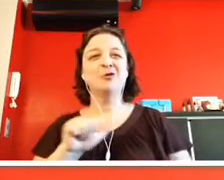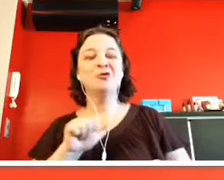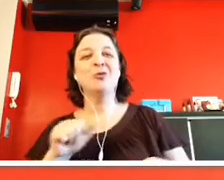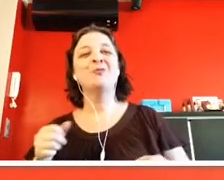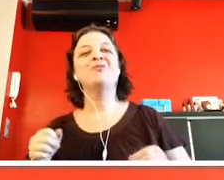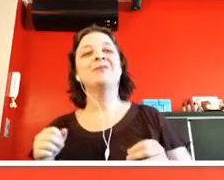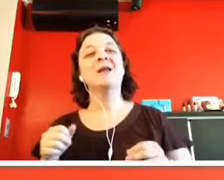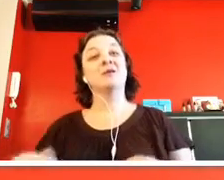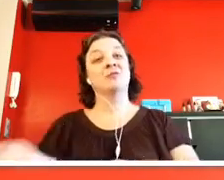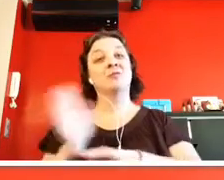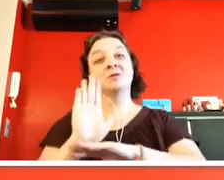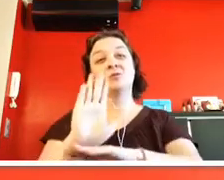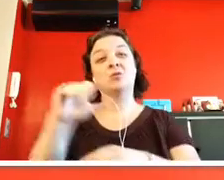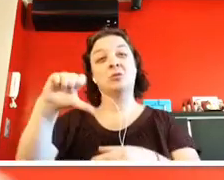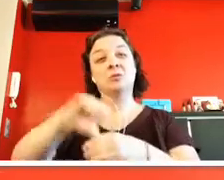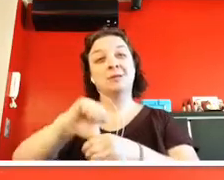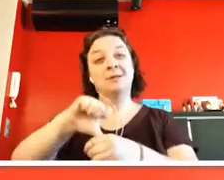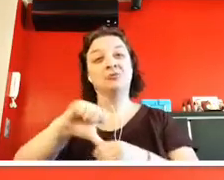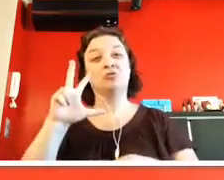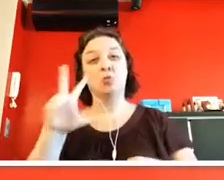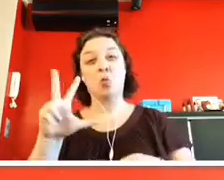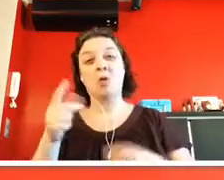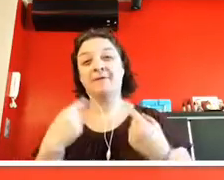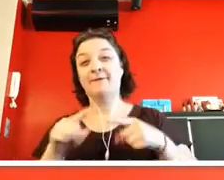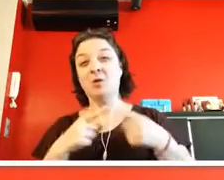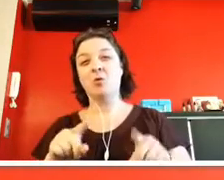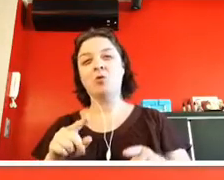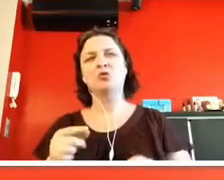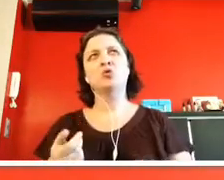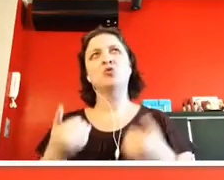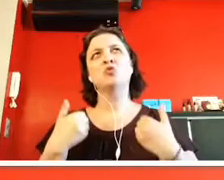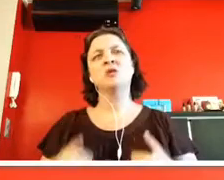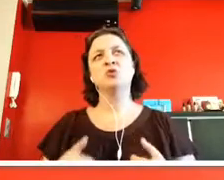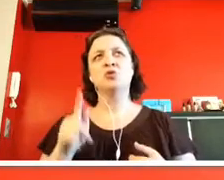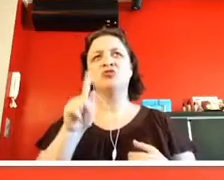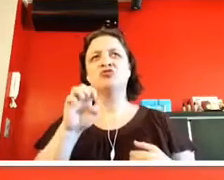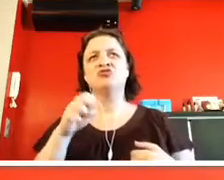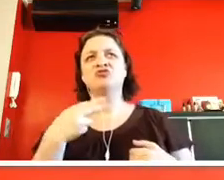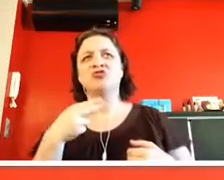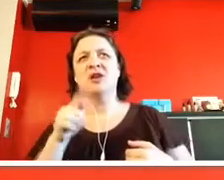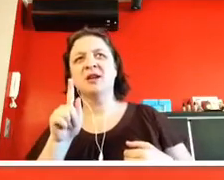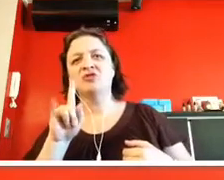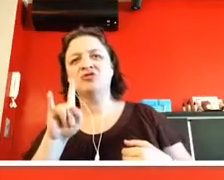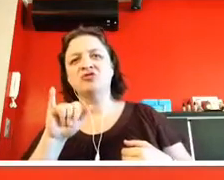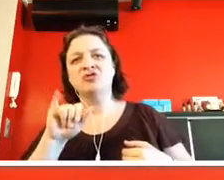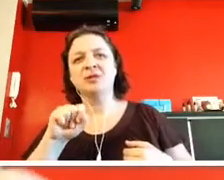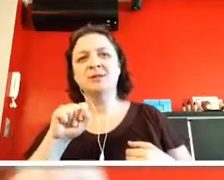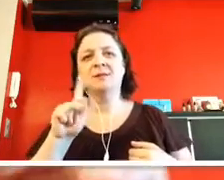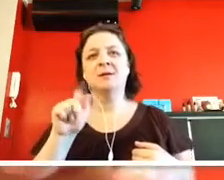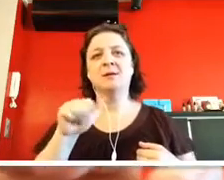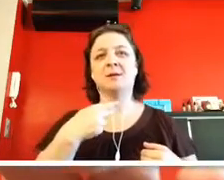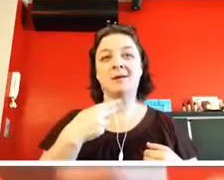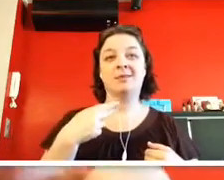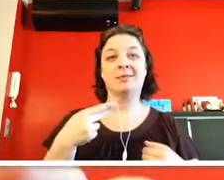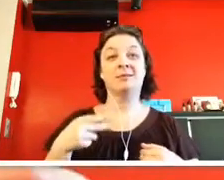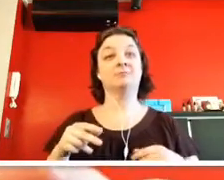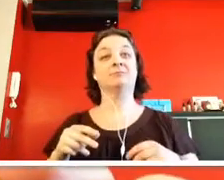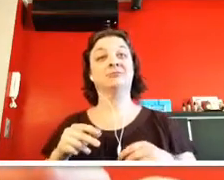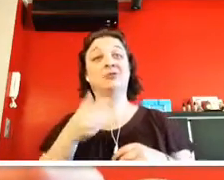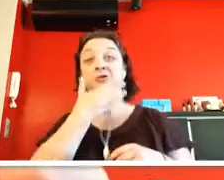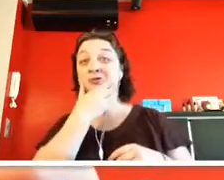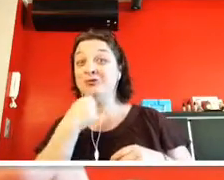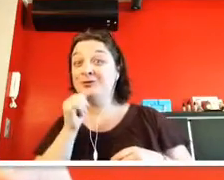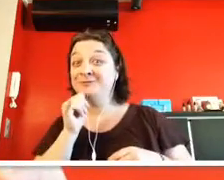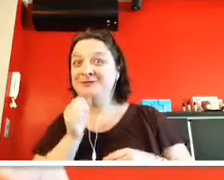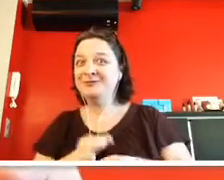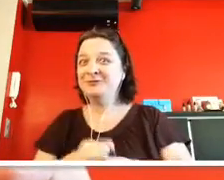Antonio. Voilà, donc je vous présente trois liquides aujourd'hui. Là, pour l'instant, je suis sur le Gengis Can. Voilà,